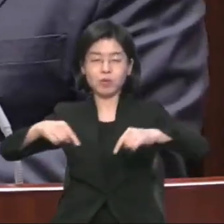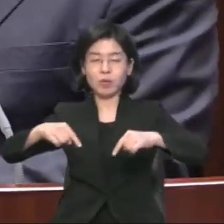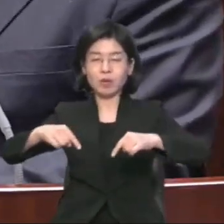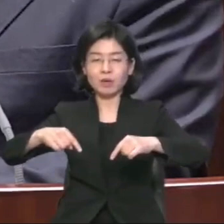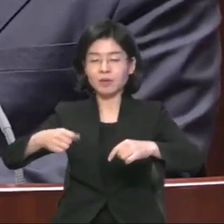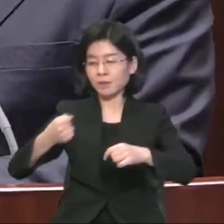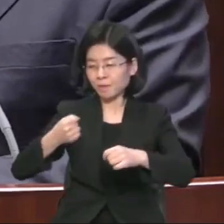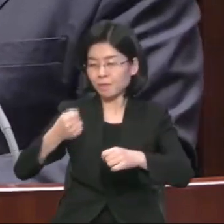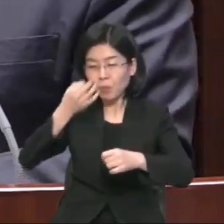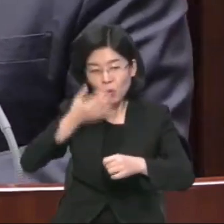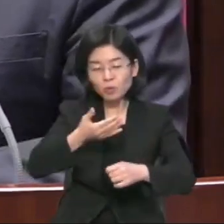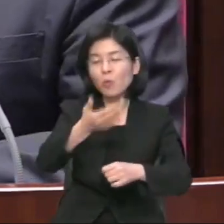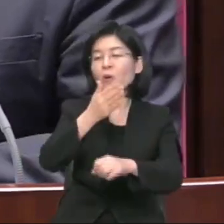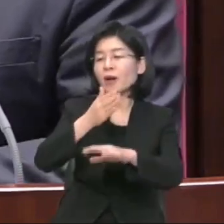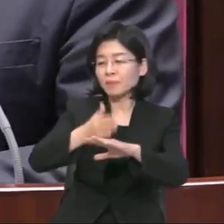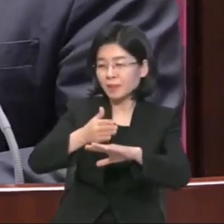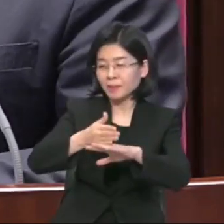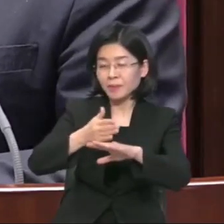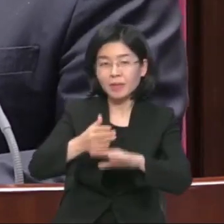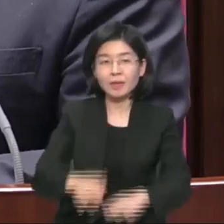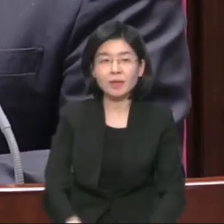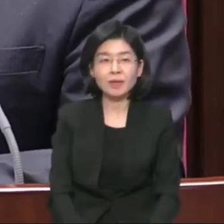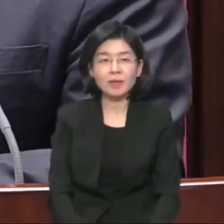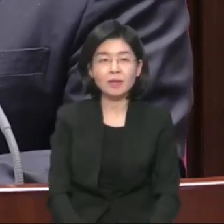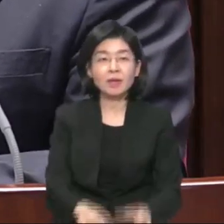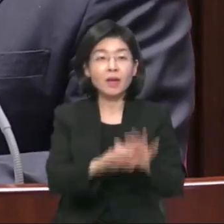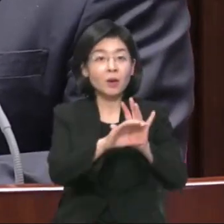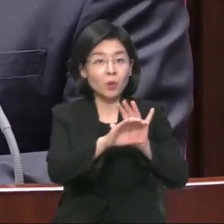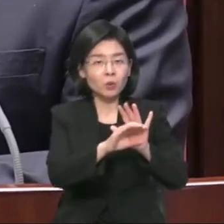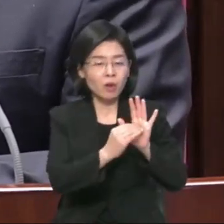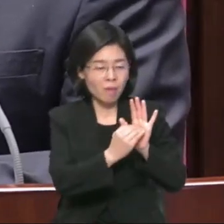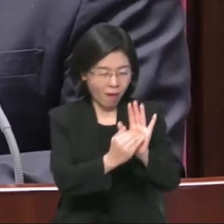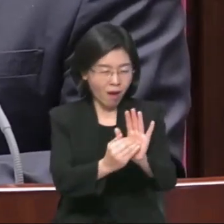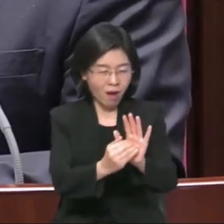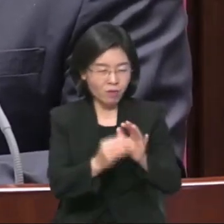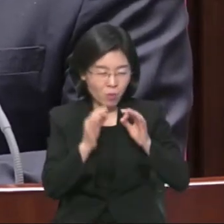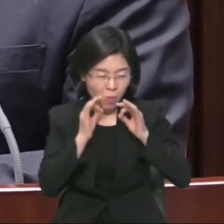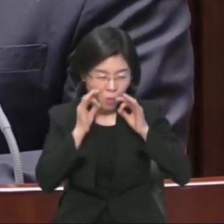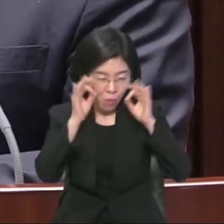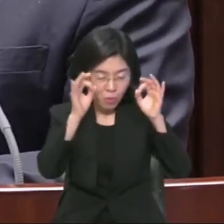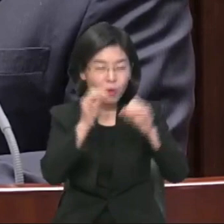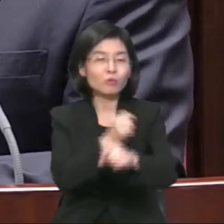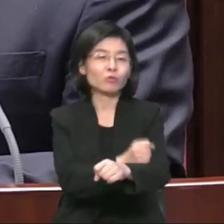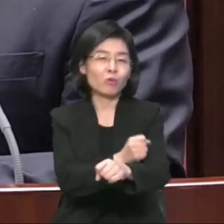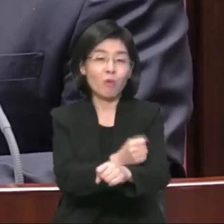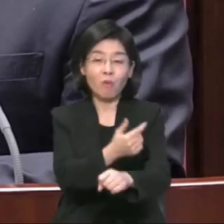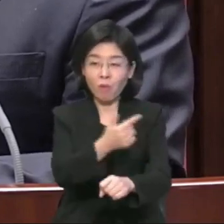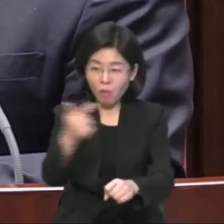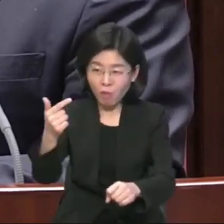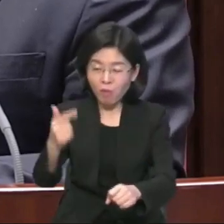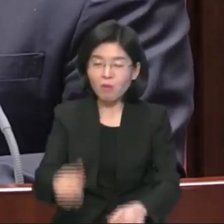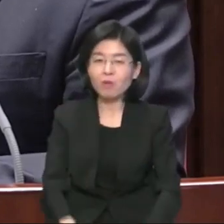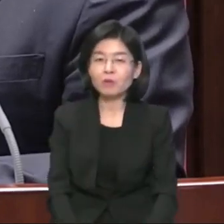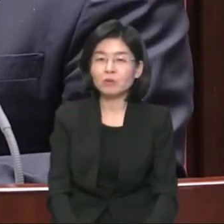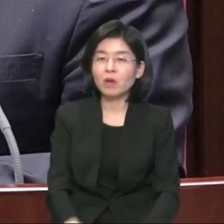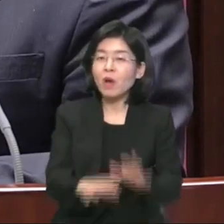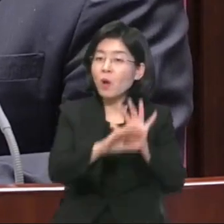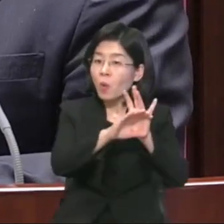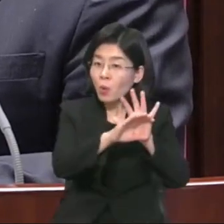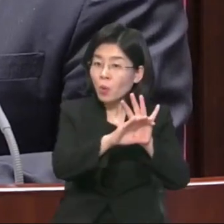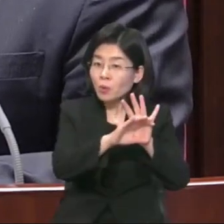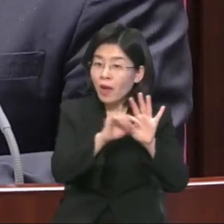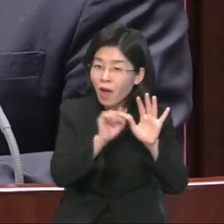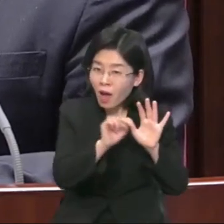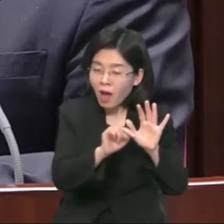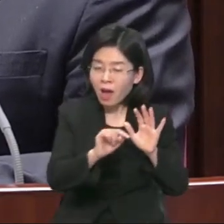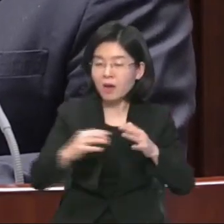감사합니다. 그러면서도 코로나 극복을 위해서 총리님이 계속해 오고 계시는데 사실 코로나는 전쟁에 많이